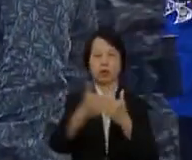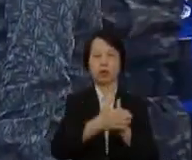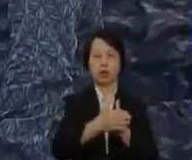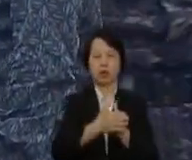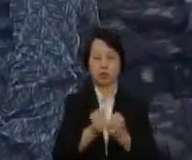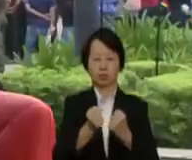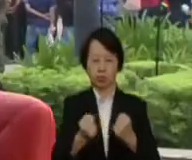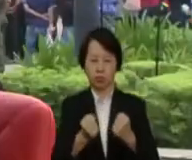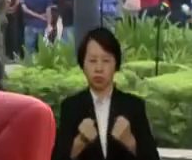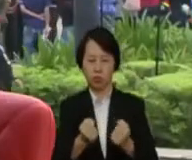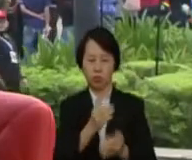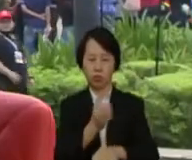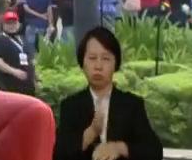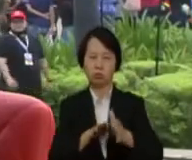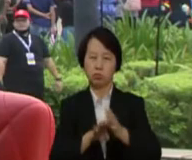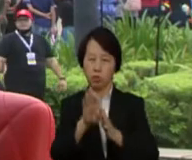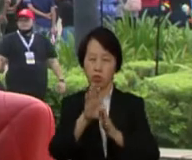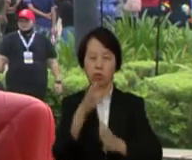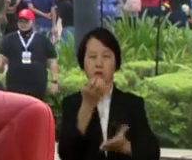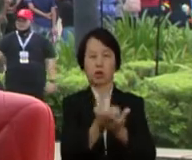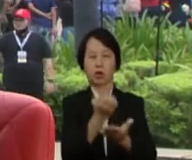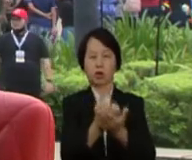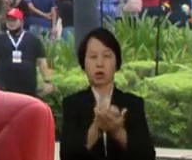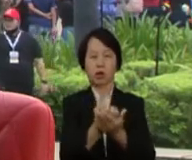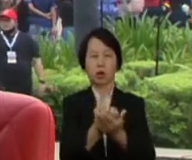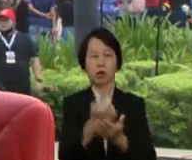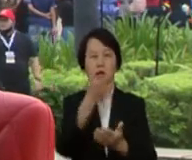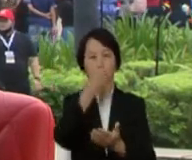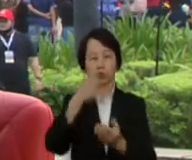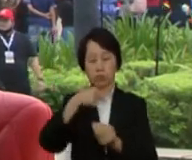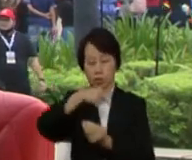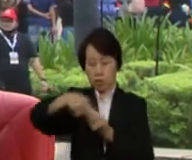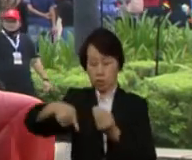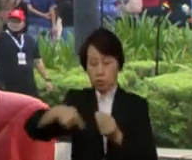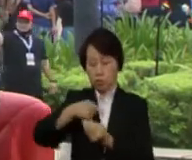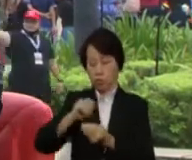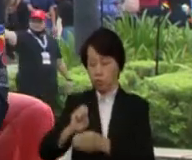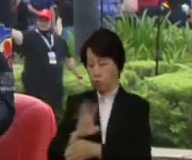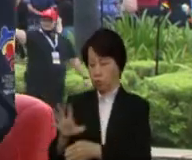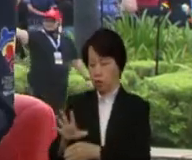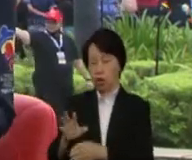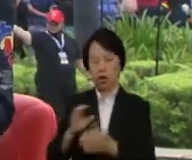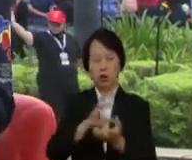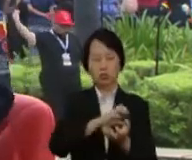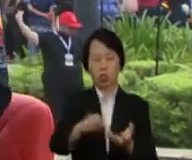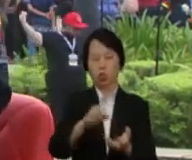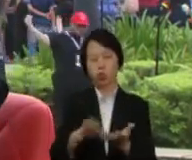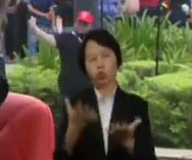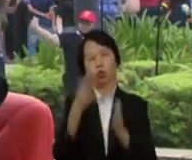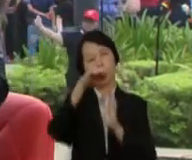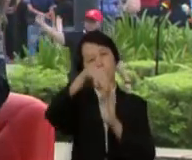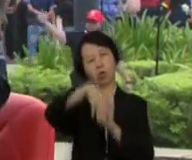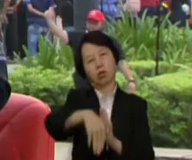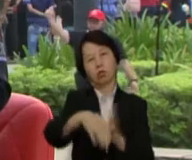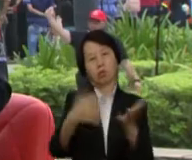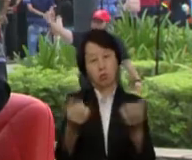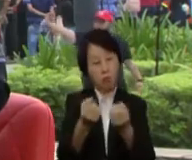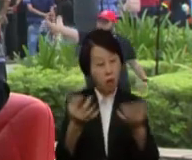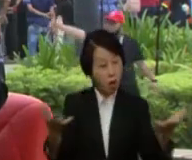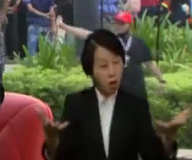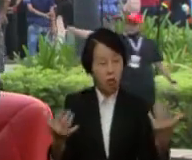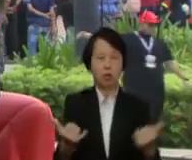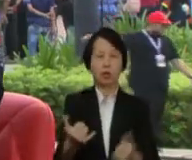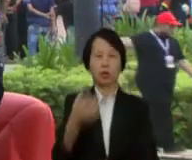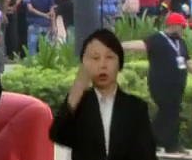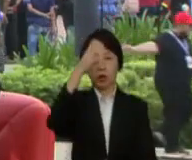mengembalikan kestabilan ekonomi disebabkan oleh situasi pandemik itu. Dia menjejaskan banyak perkara, dan Dato' Sri Ismail Sabri